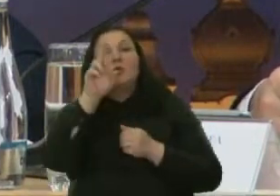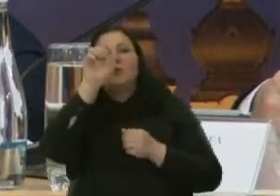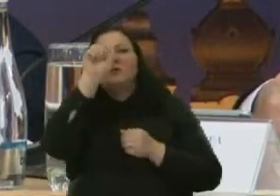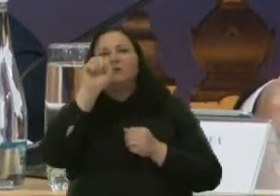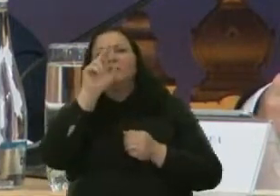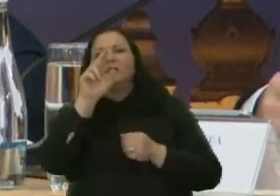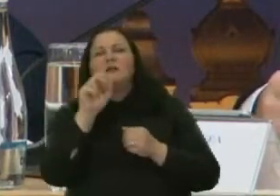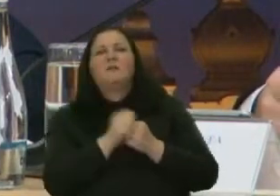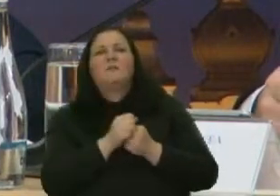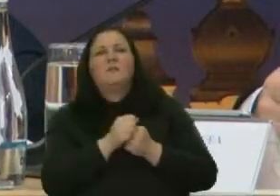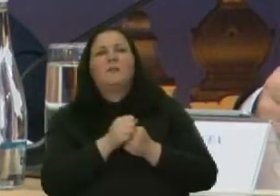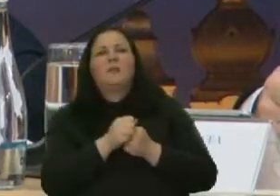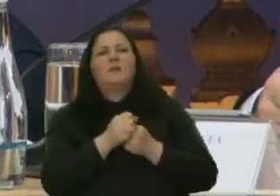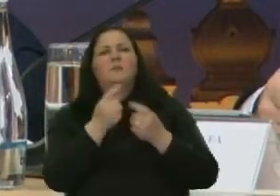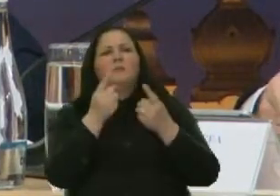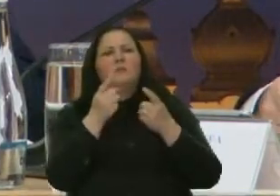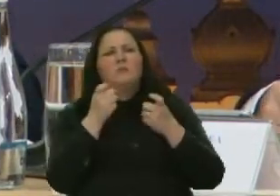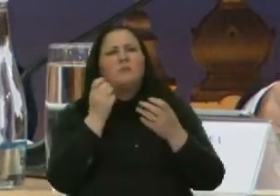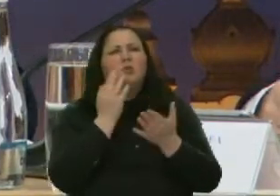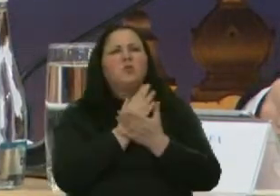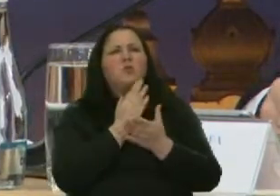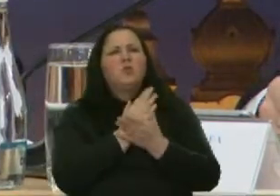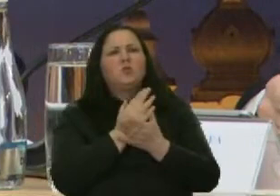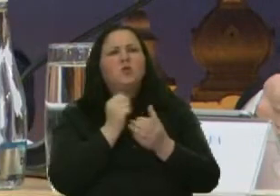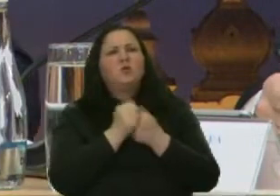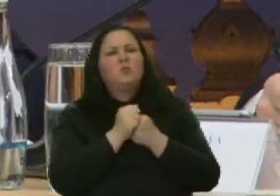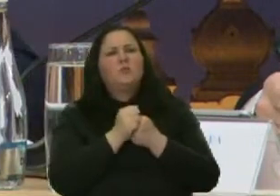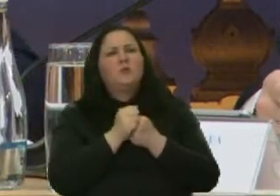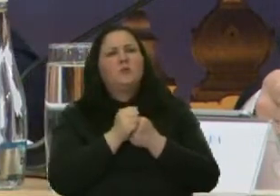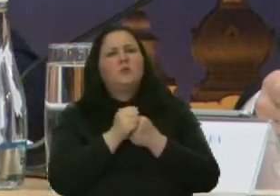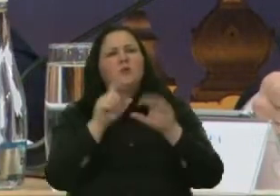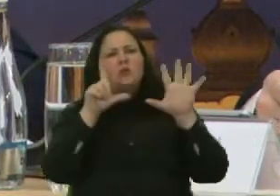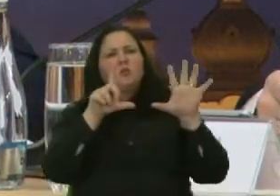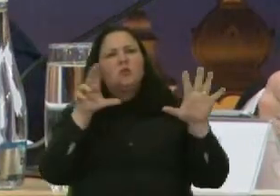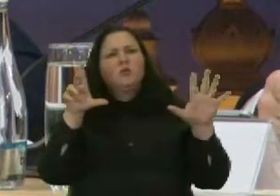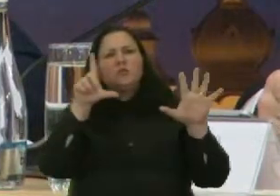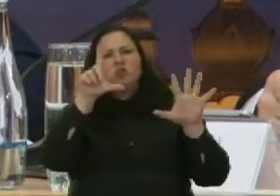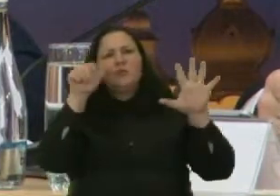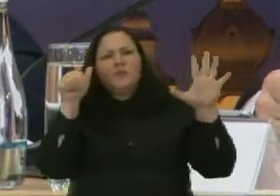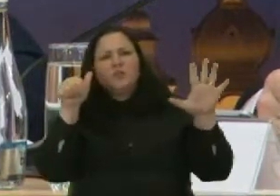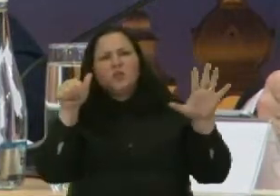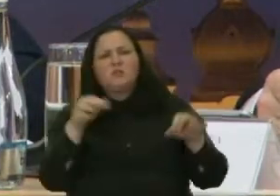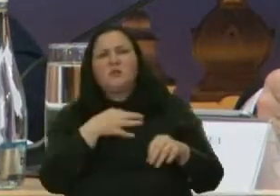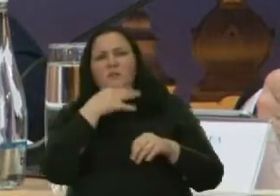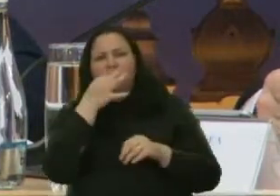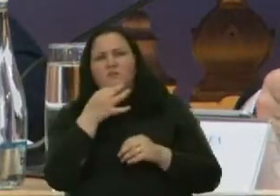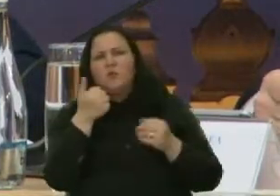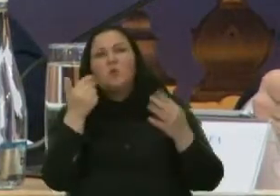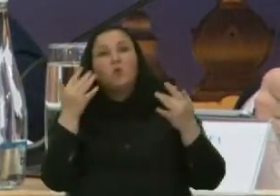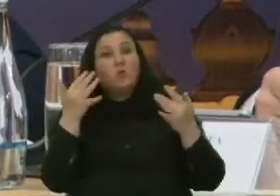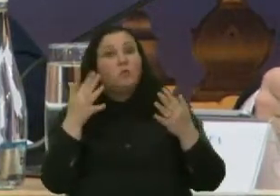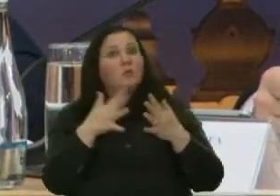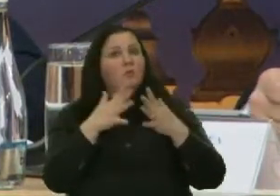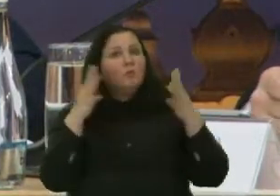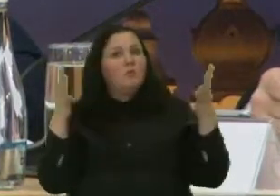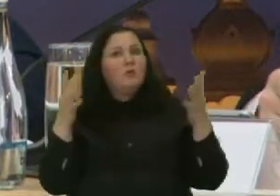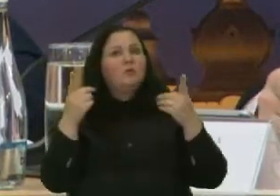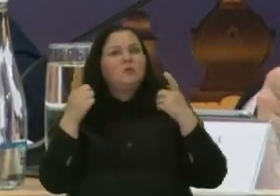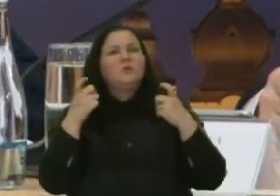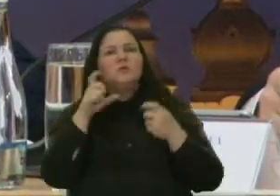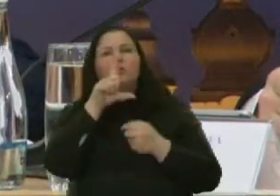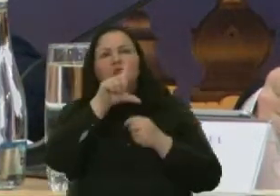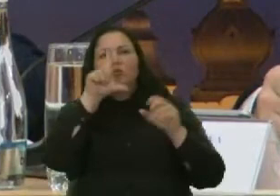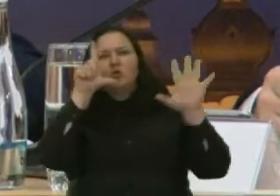usr e un document dacă l am înțeles noi bine de 76 de propuneri un număr semnificativ dintre acestea